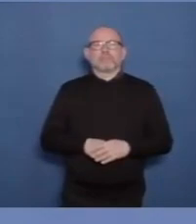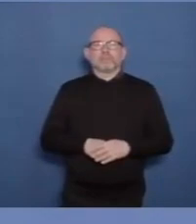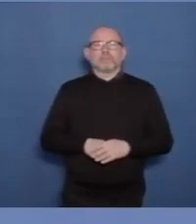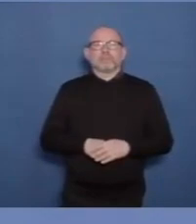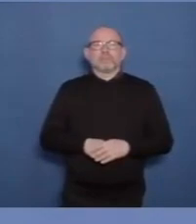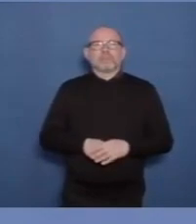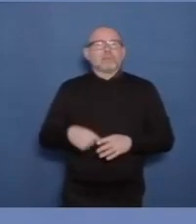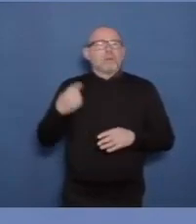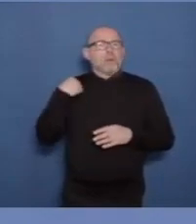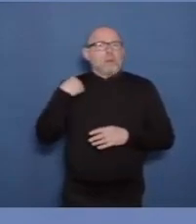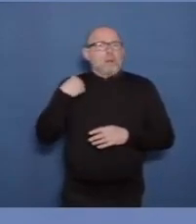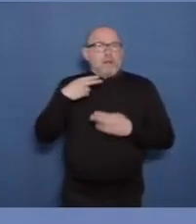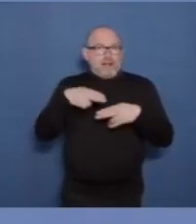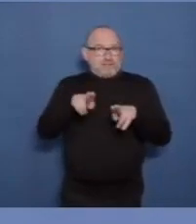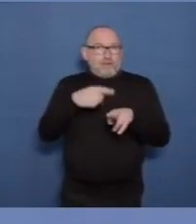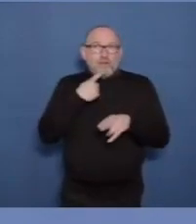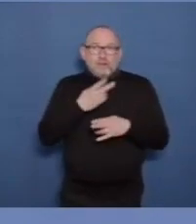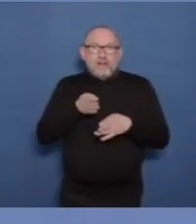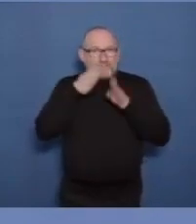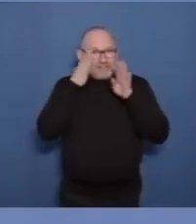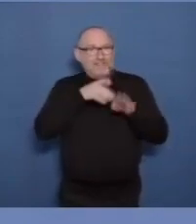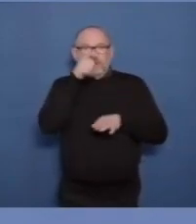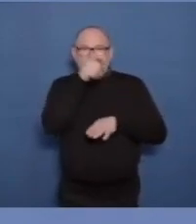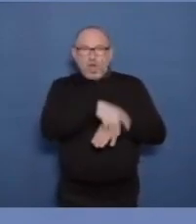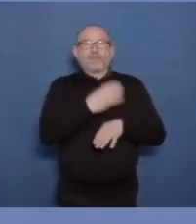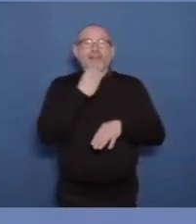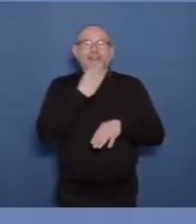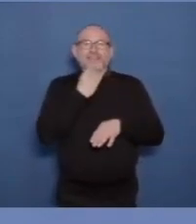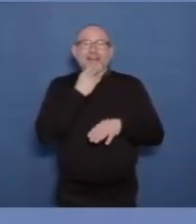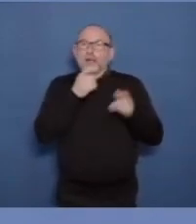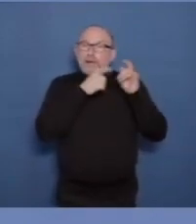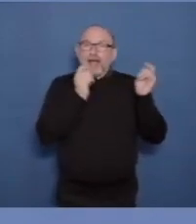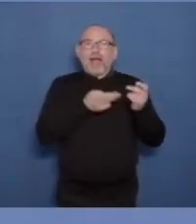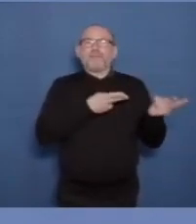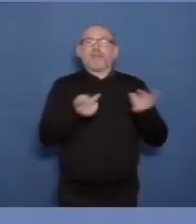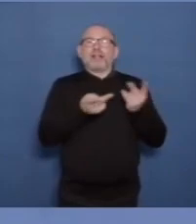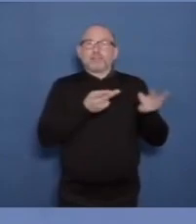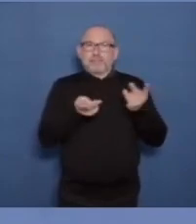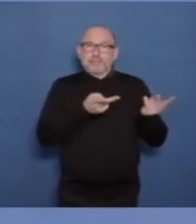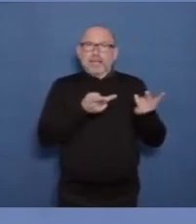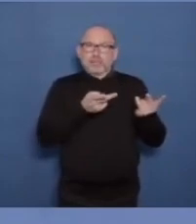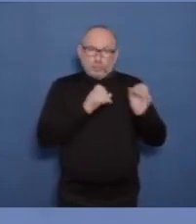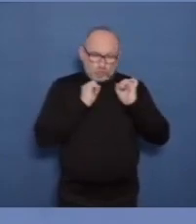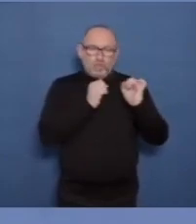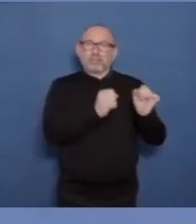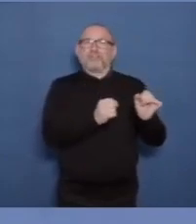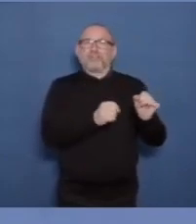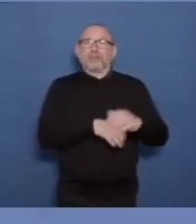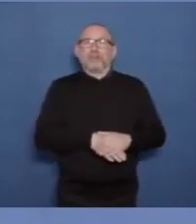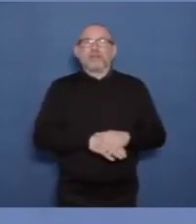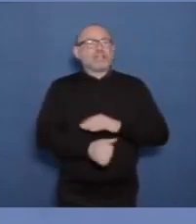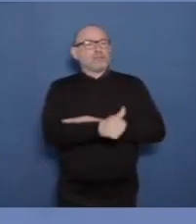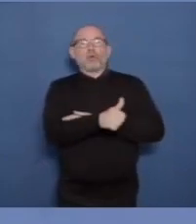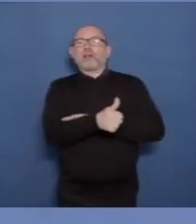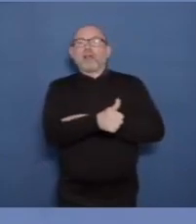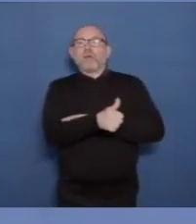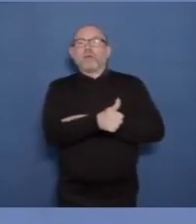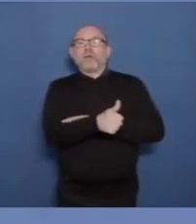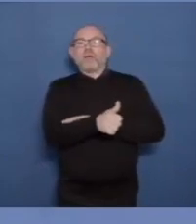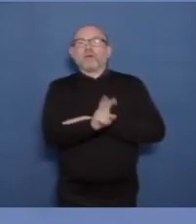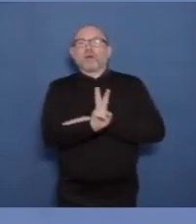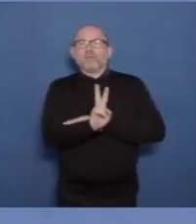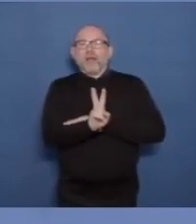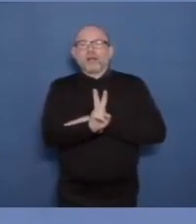Wie ich mich geäußert habe, wir vertrauen darauf, dass Israel im Rahmen der Verhältnismäßigkeit agiert. Dieses zu beurteilen, ist natürlich immer Sache